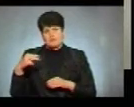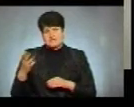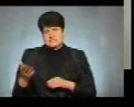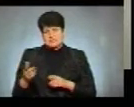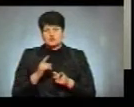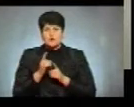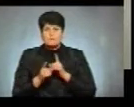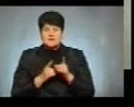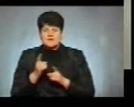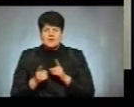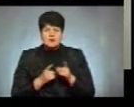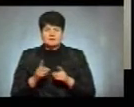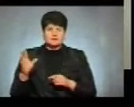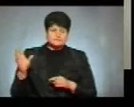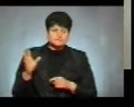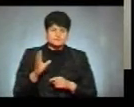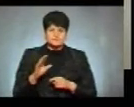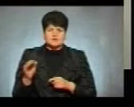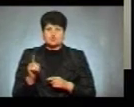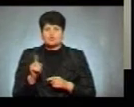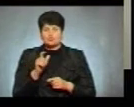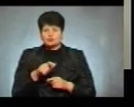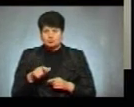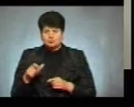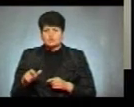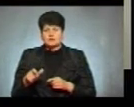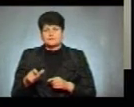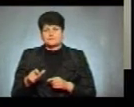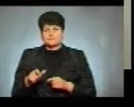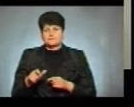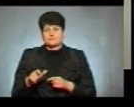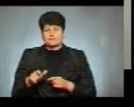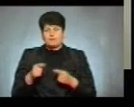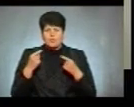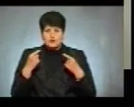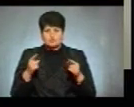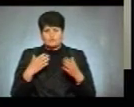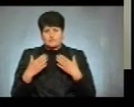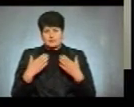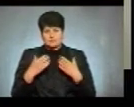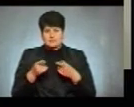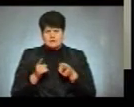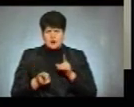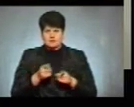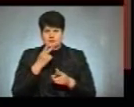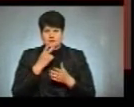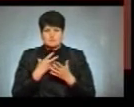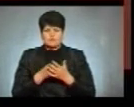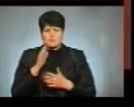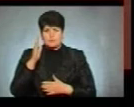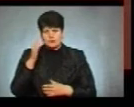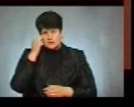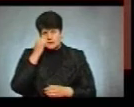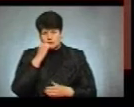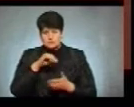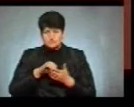щоб міняти і патерналізм, і фаталізм, щоб люди все-таки якось, скажімо, по-іншому стали дивитися на своє майбутнє. Тож я дякую вам за